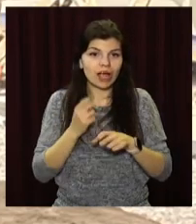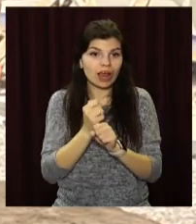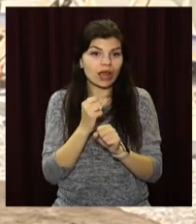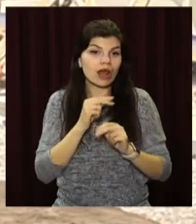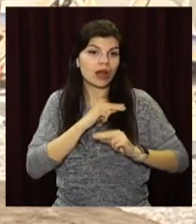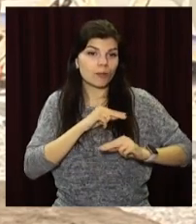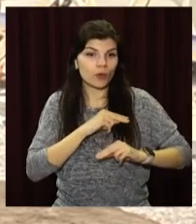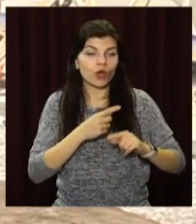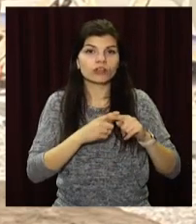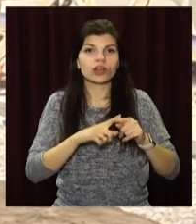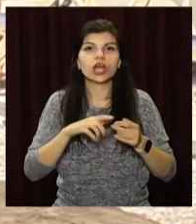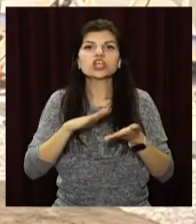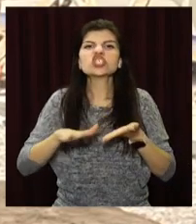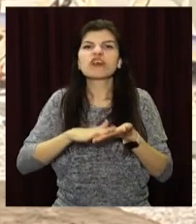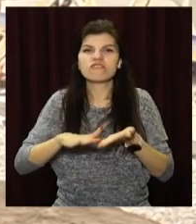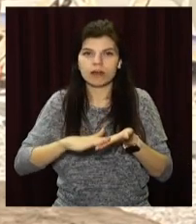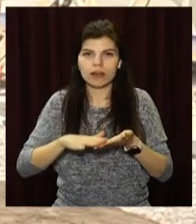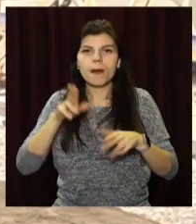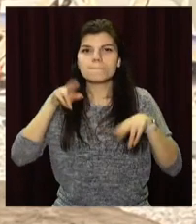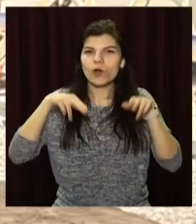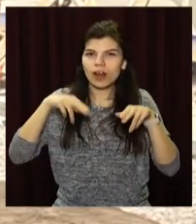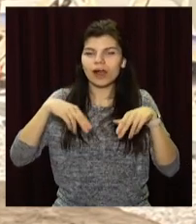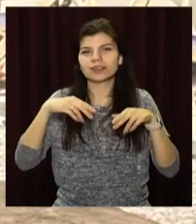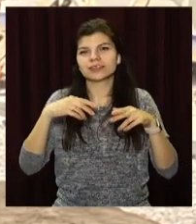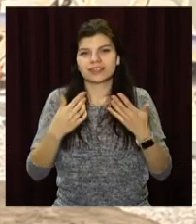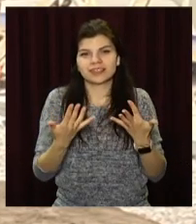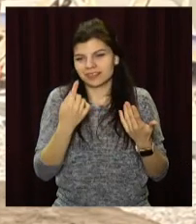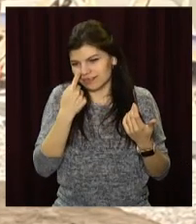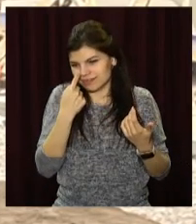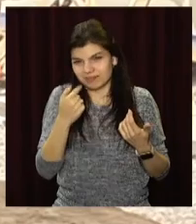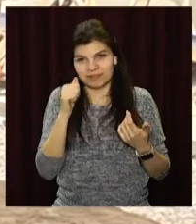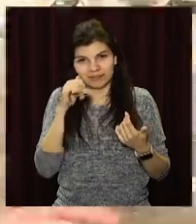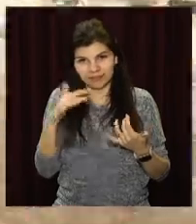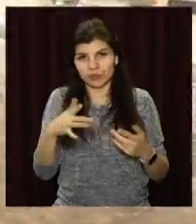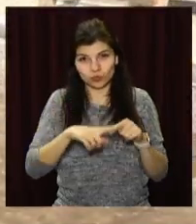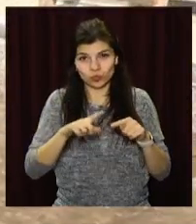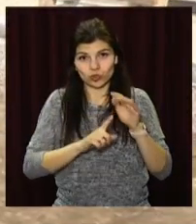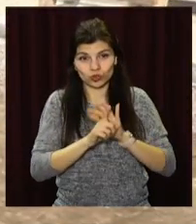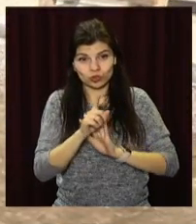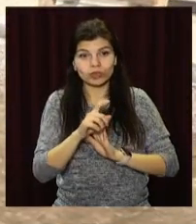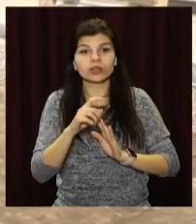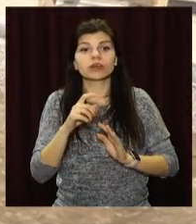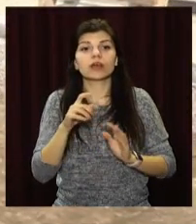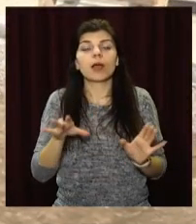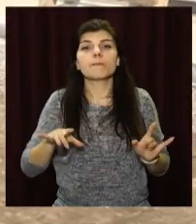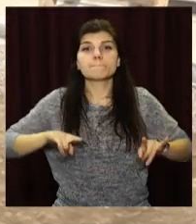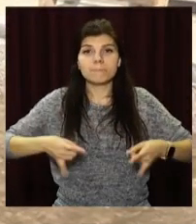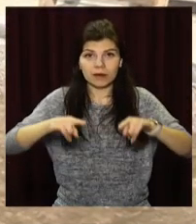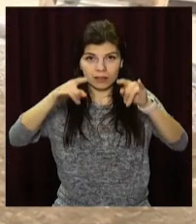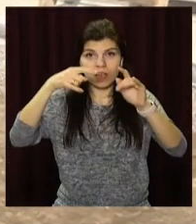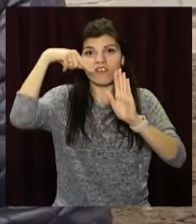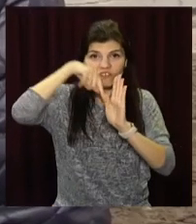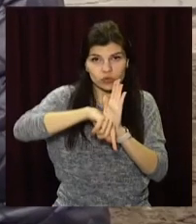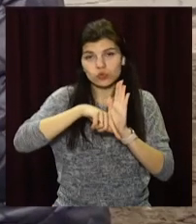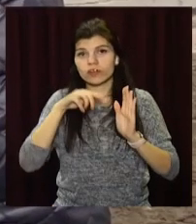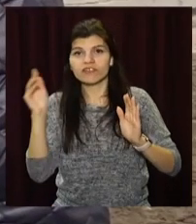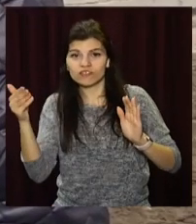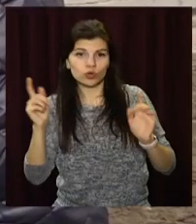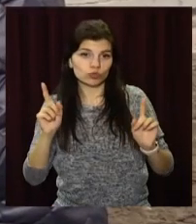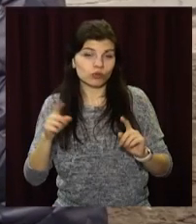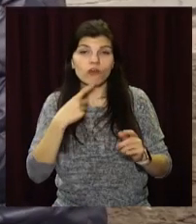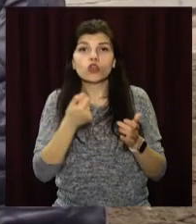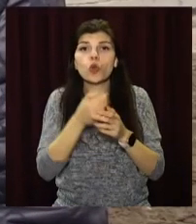по чистовой отделке. Покраска, ну, буквально вот уже с дня на день начинаем покраску. И понаружи тротуарная плитка, а внутри кафель везде будем укладывать. До кінця